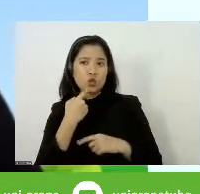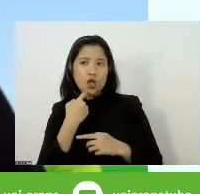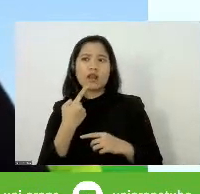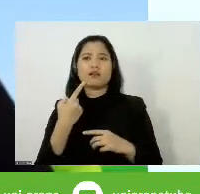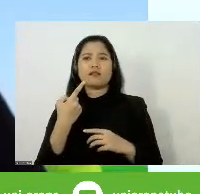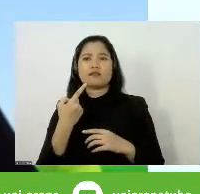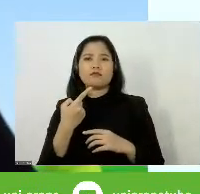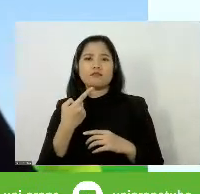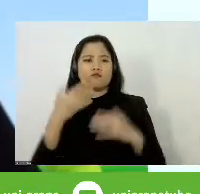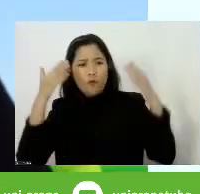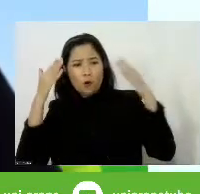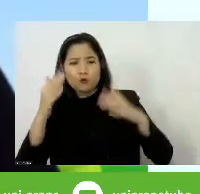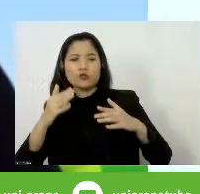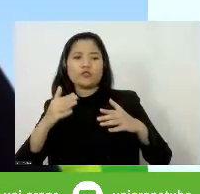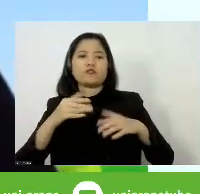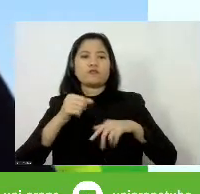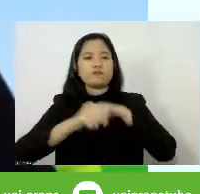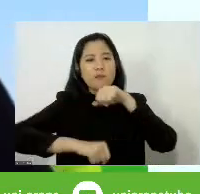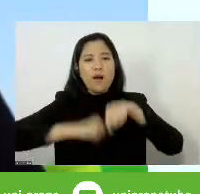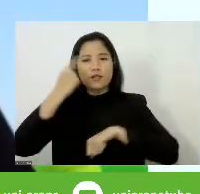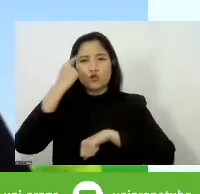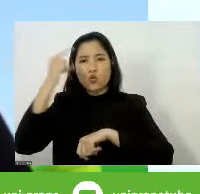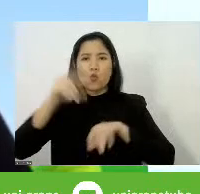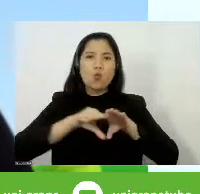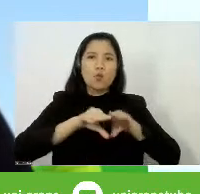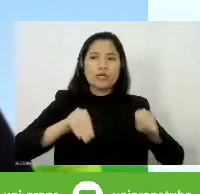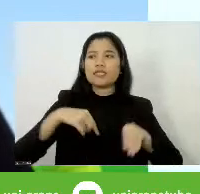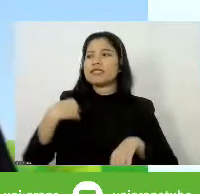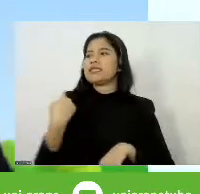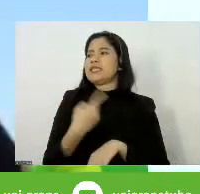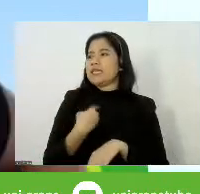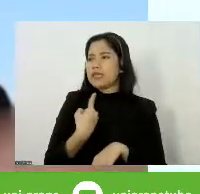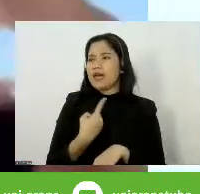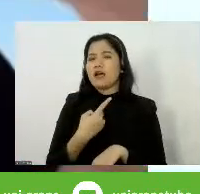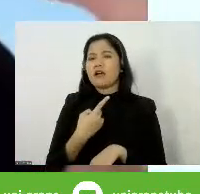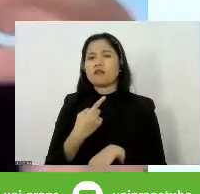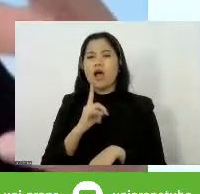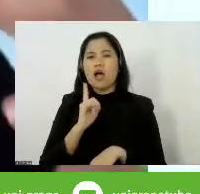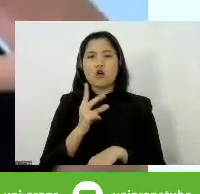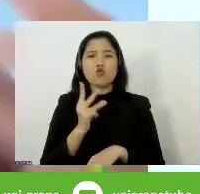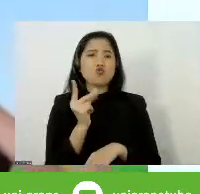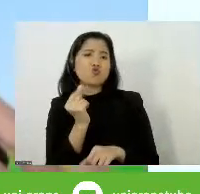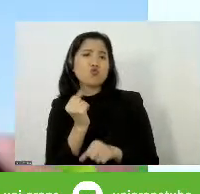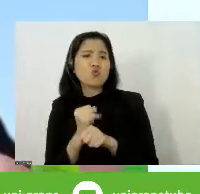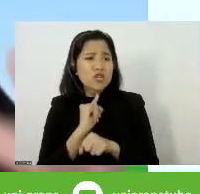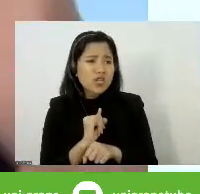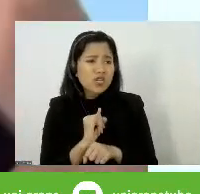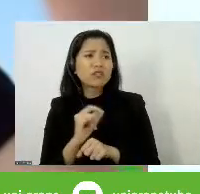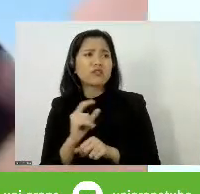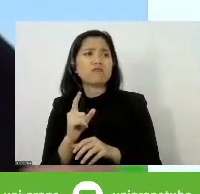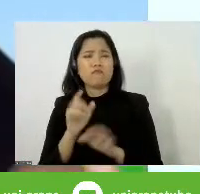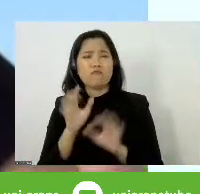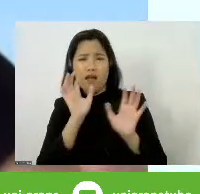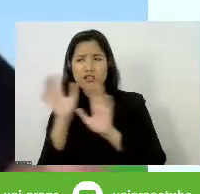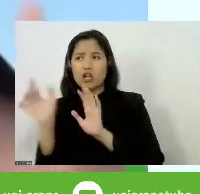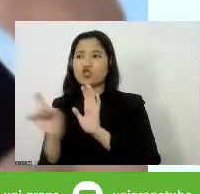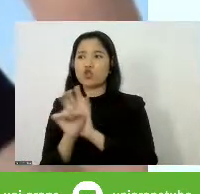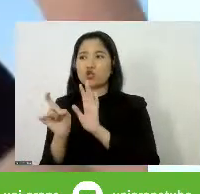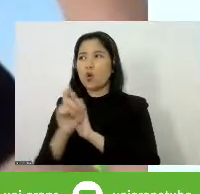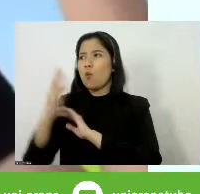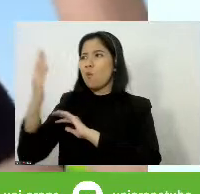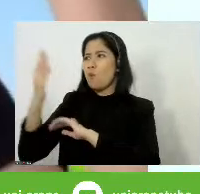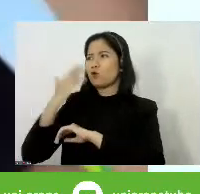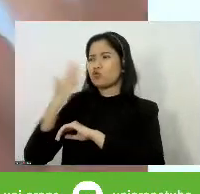ternyata Lex banyak loh kerugian kita yang kita alamin kalau dari polusi yang misalkan kita enggak pakai sepeda